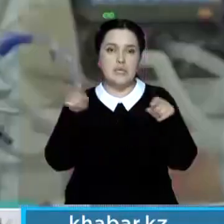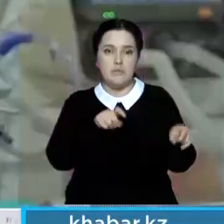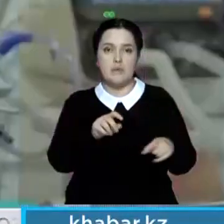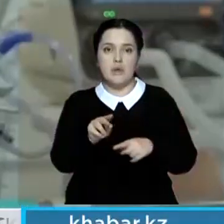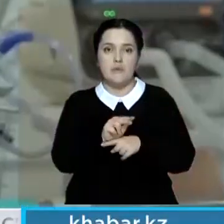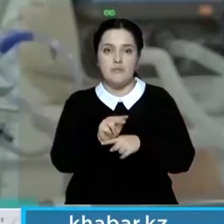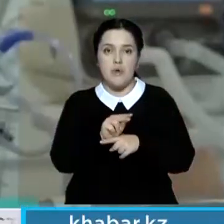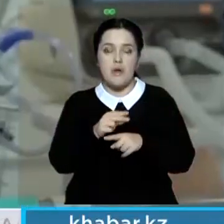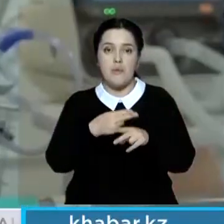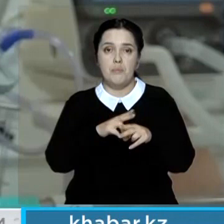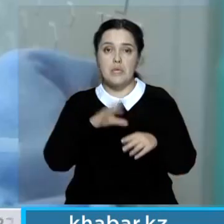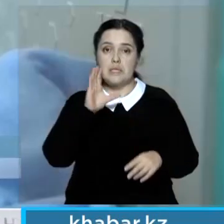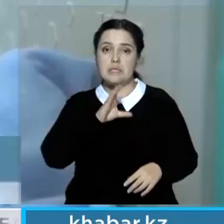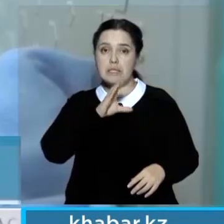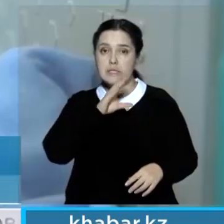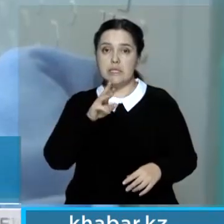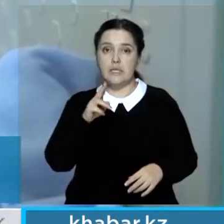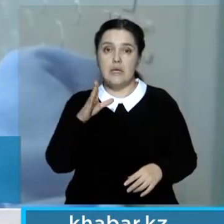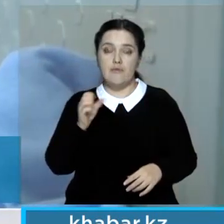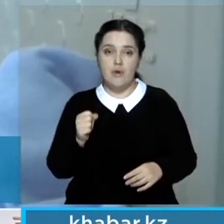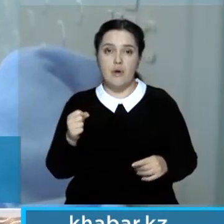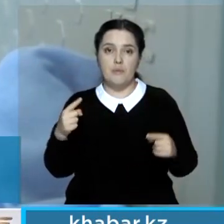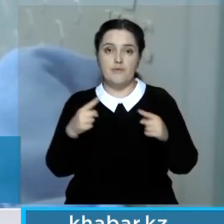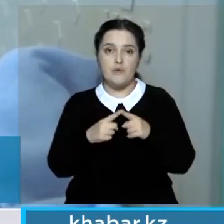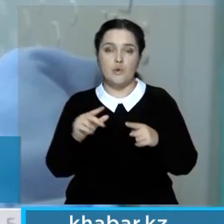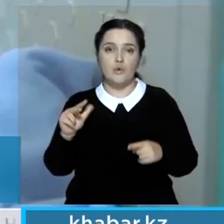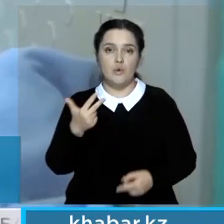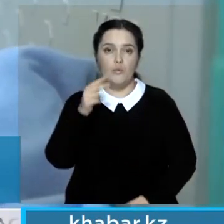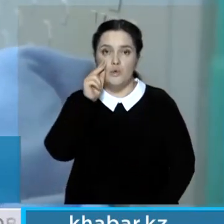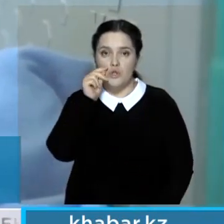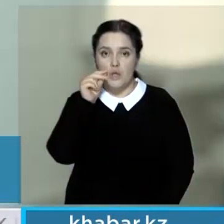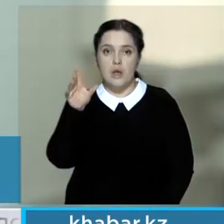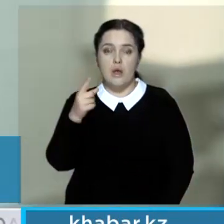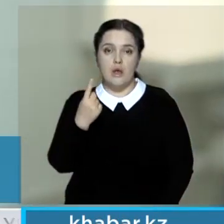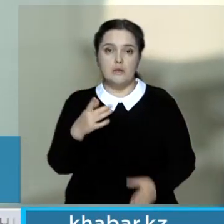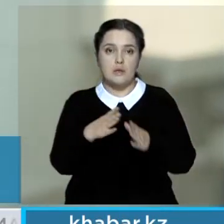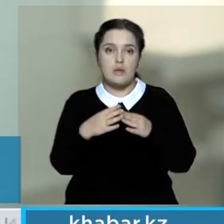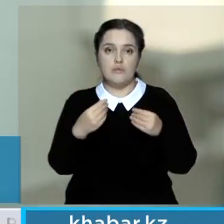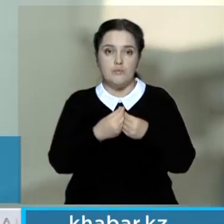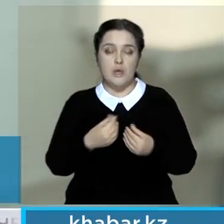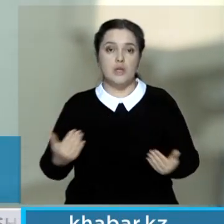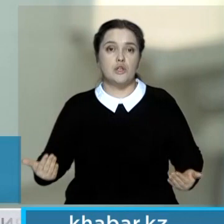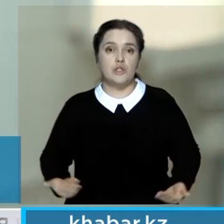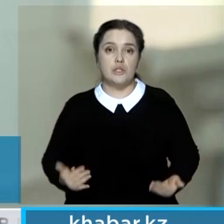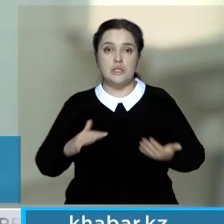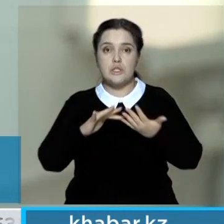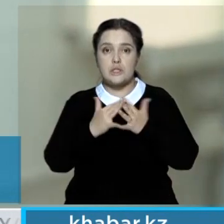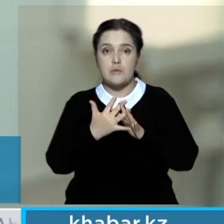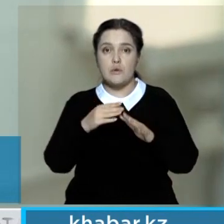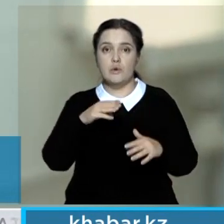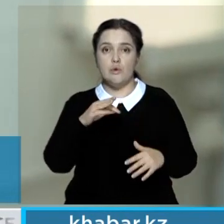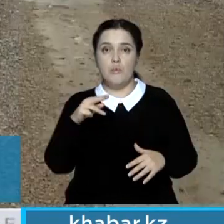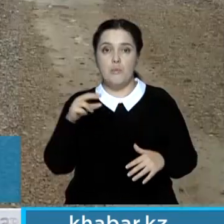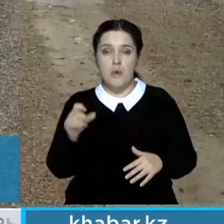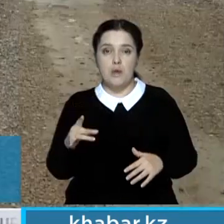экстренно перевели в реанимацию. Напомню, диагноз сибирская язва подтвердился у трех мужчин. Все они члены одной семьи. Напомню, жители